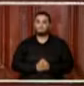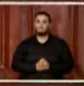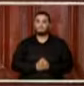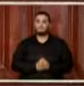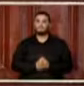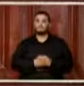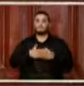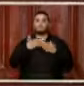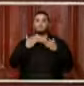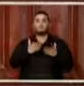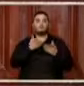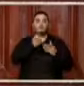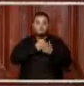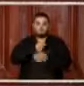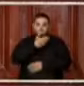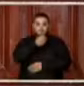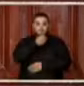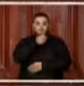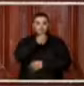سماحة مفتي الجمهورية،